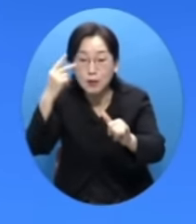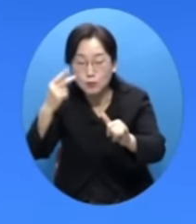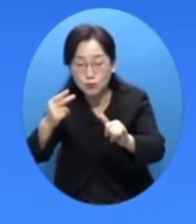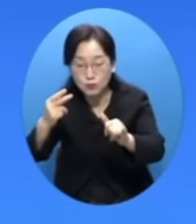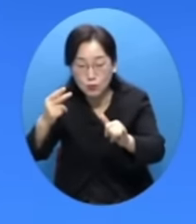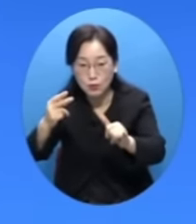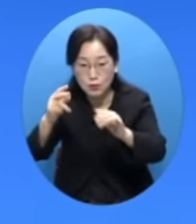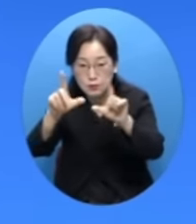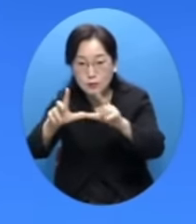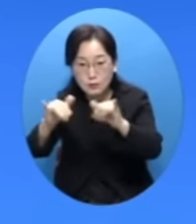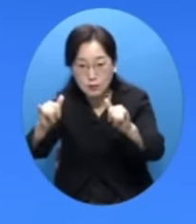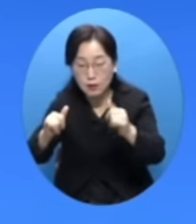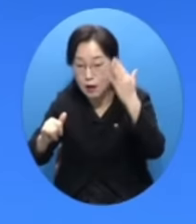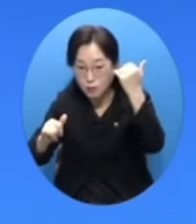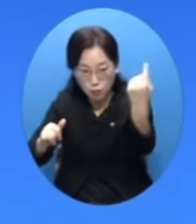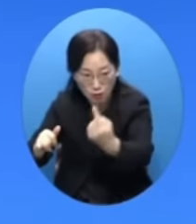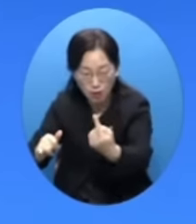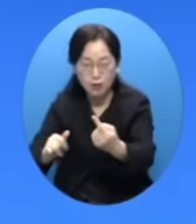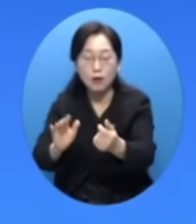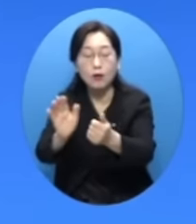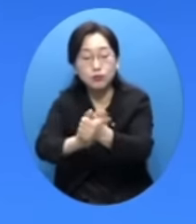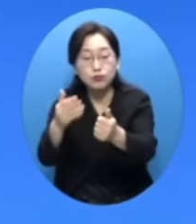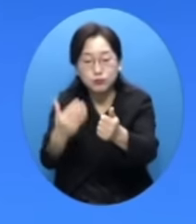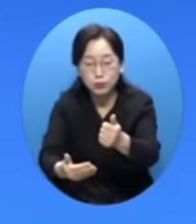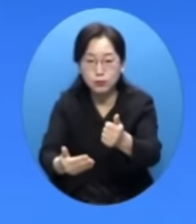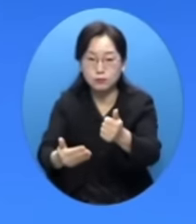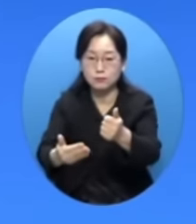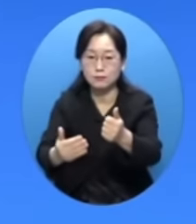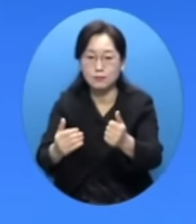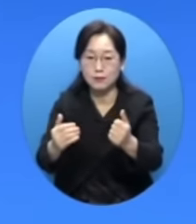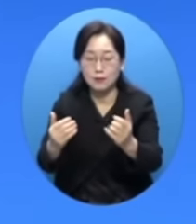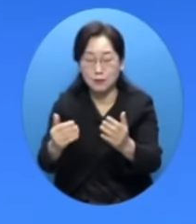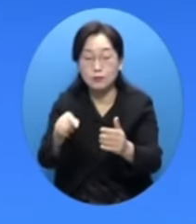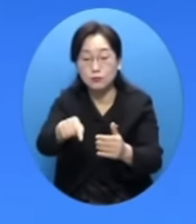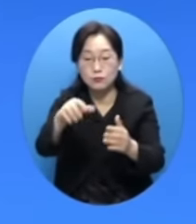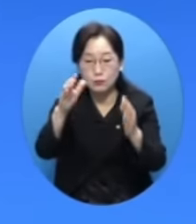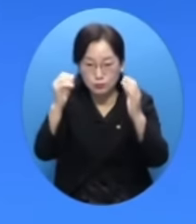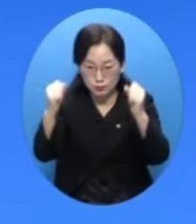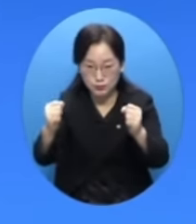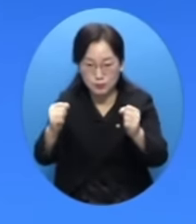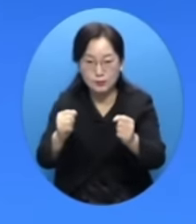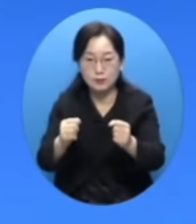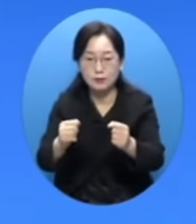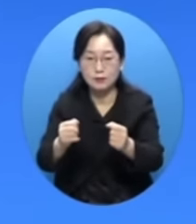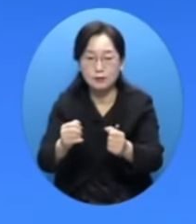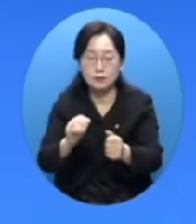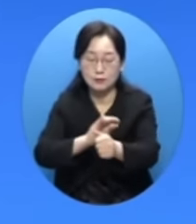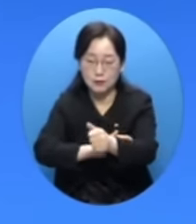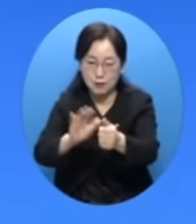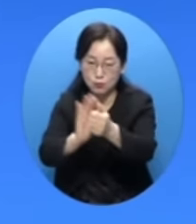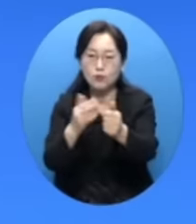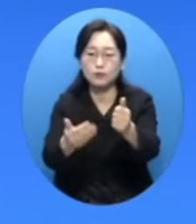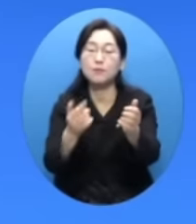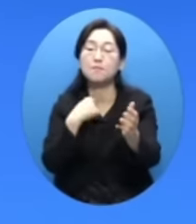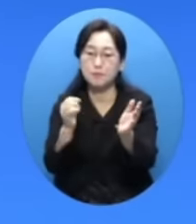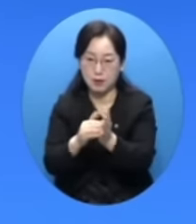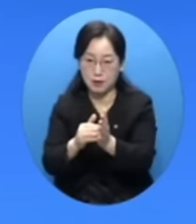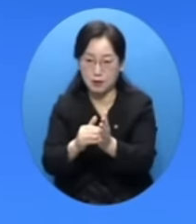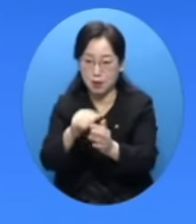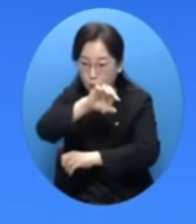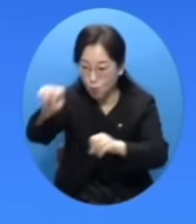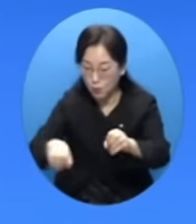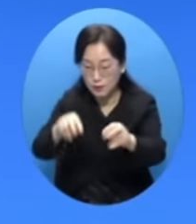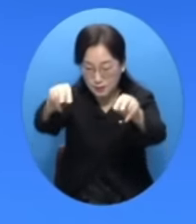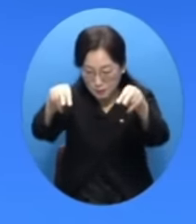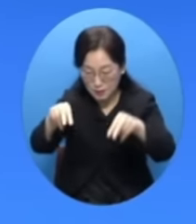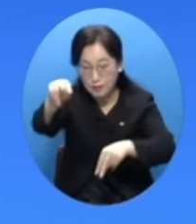품어주었고 그곳에서 그 뿌리를 내리고 잘 성장할 수 있도록 만들어 준 것입니다. 이제 우리가 그들을 받아들일 때인